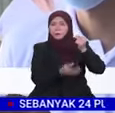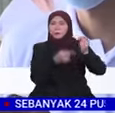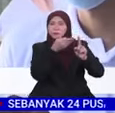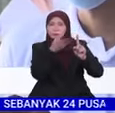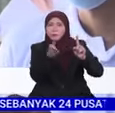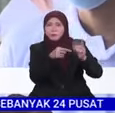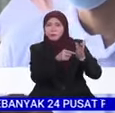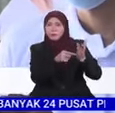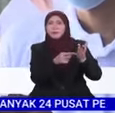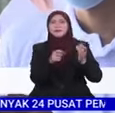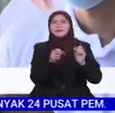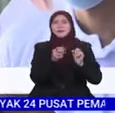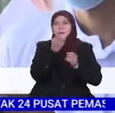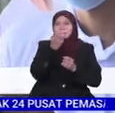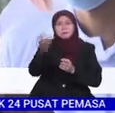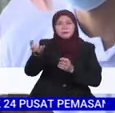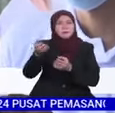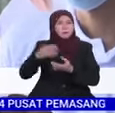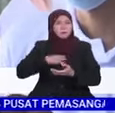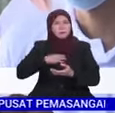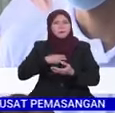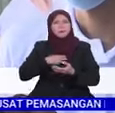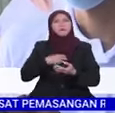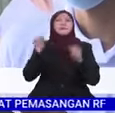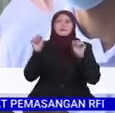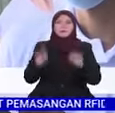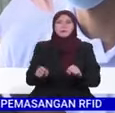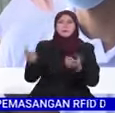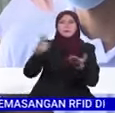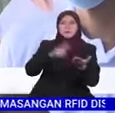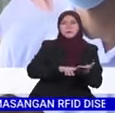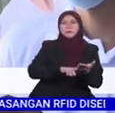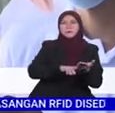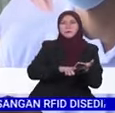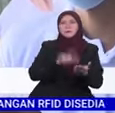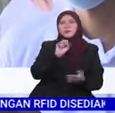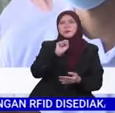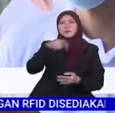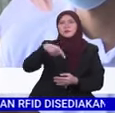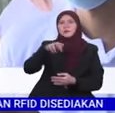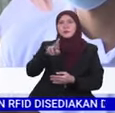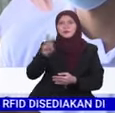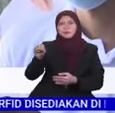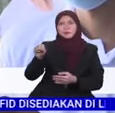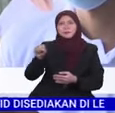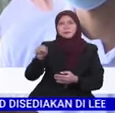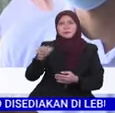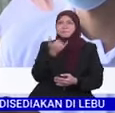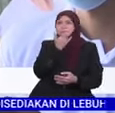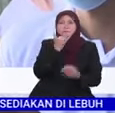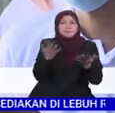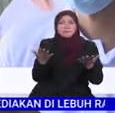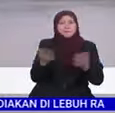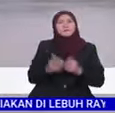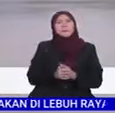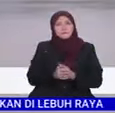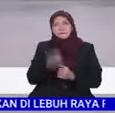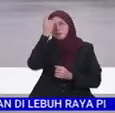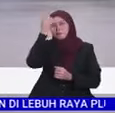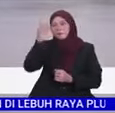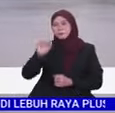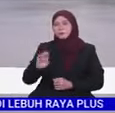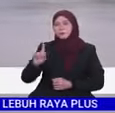untuk pelaksanaan projek ini kalau mereka merasa perlu untuk melaporkan kepada ikhtiar em aku salahnya jatuh